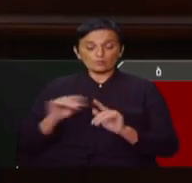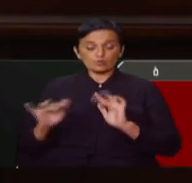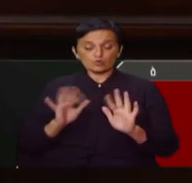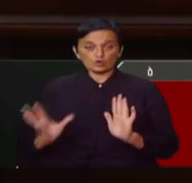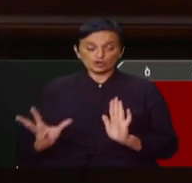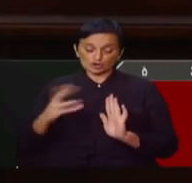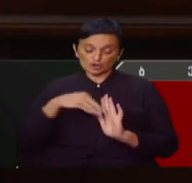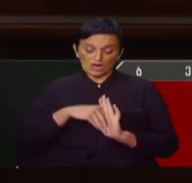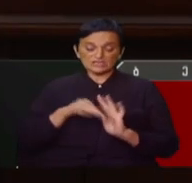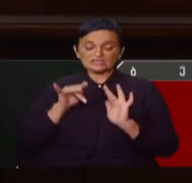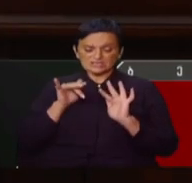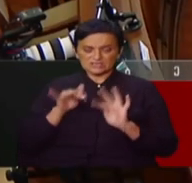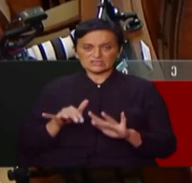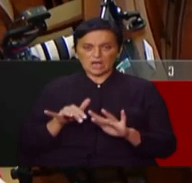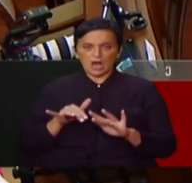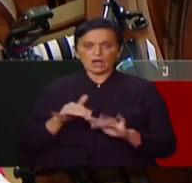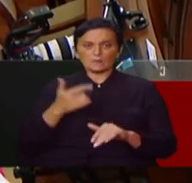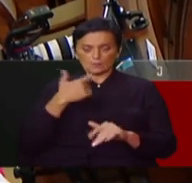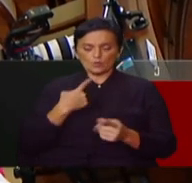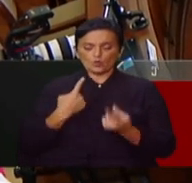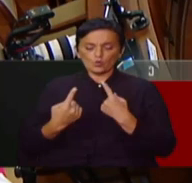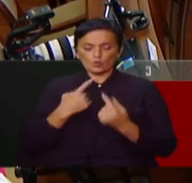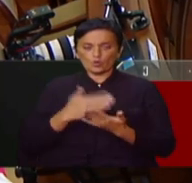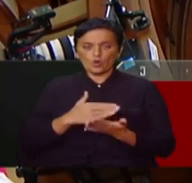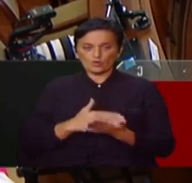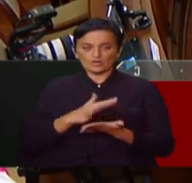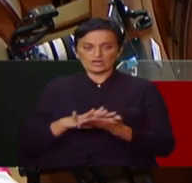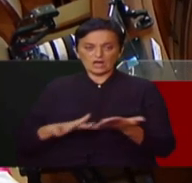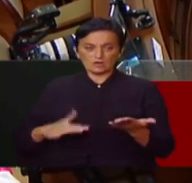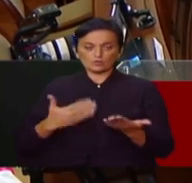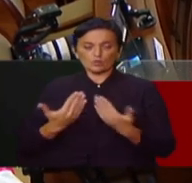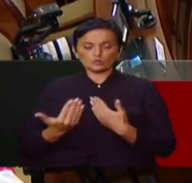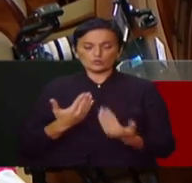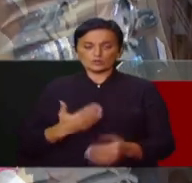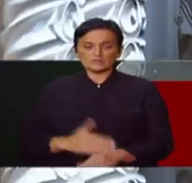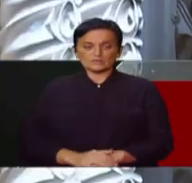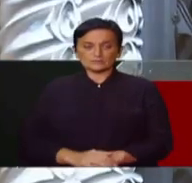პროცესში ჩართვისკენ და საქმიანობის კონსტრუქციულ რეჟიმში გაგრძელებისკენ მოუწოდებს.